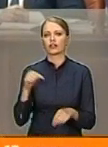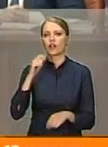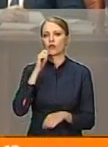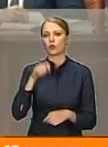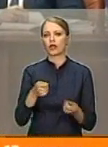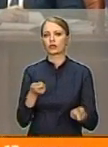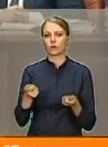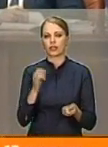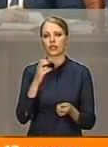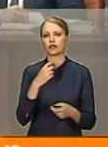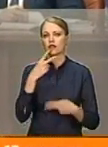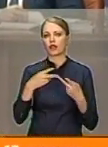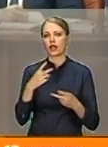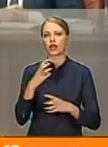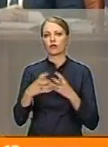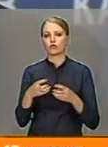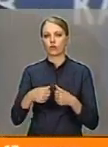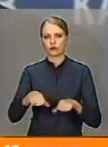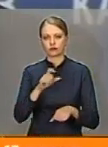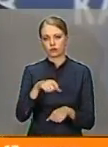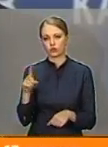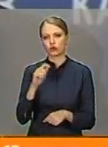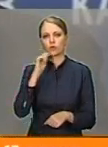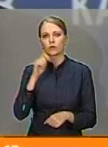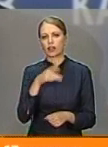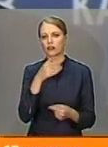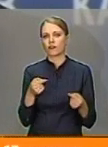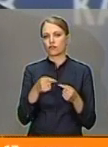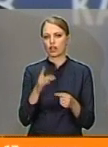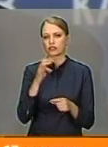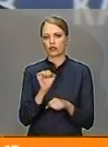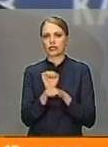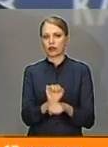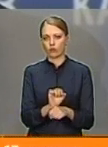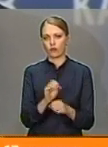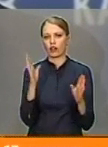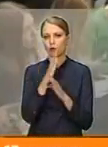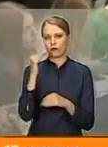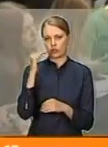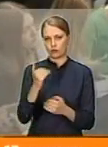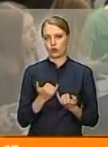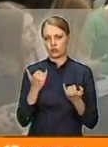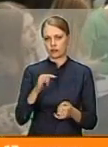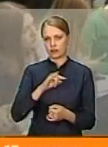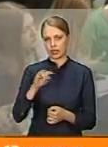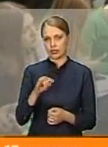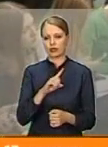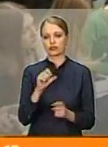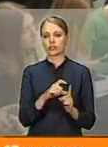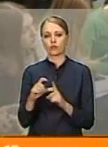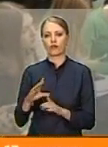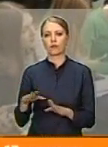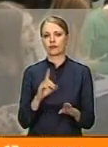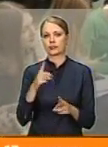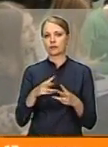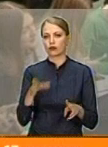українські урядовці і на нарікання міжнародних слідчих, що, мовляв, Україна вчасно не заблокувала повітряний простір для літаків. За словами віце-прем'єра, на